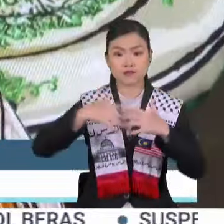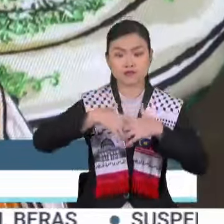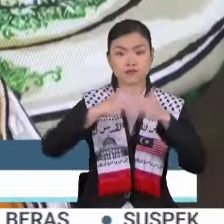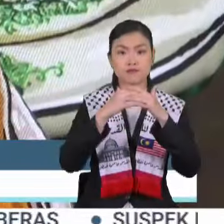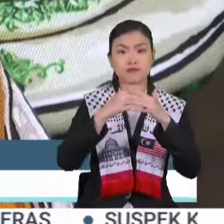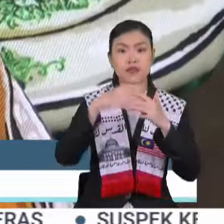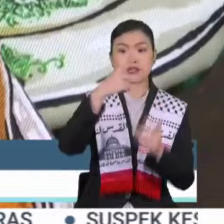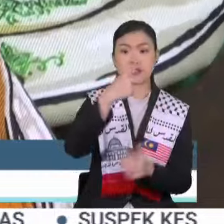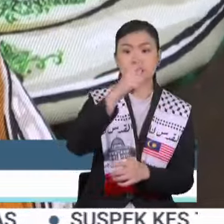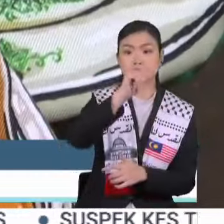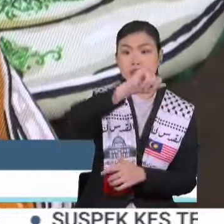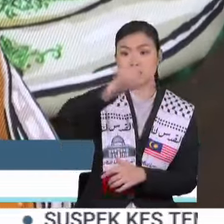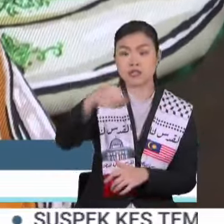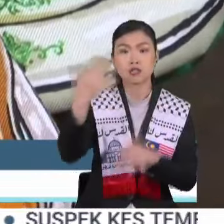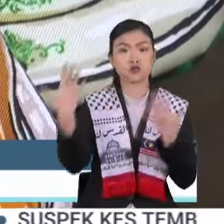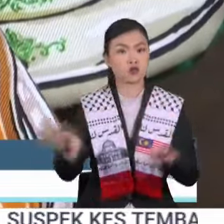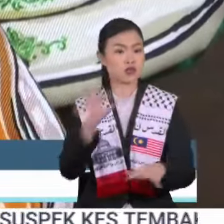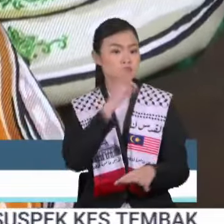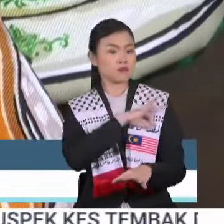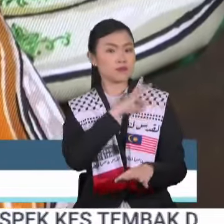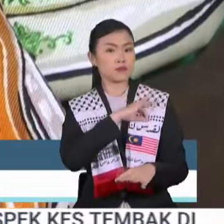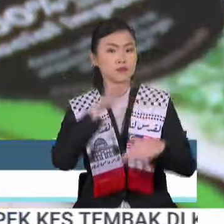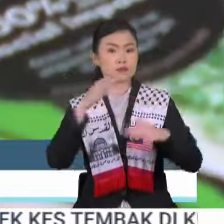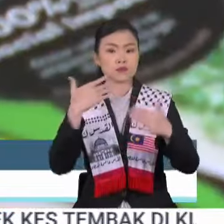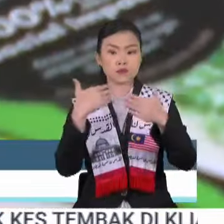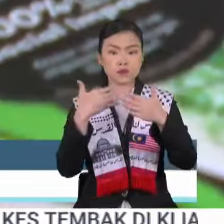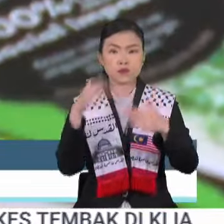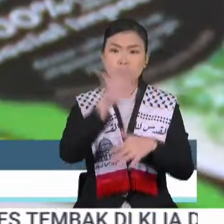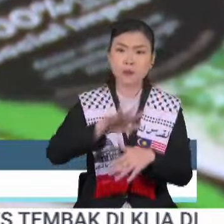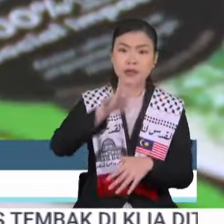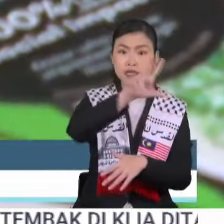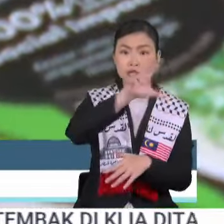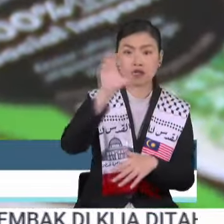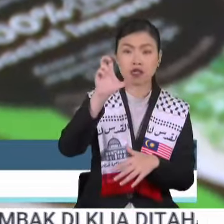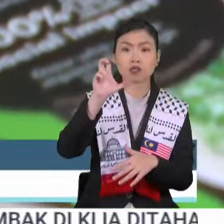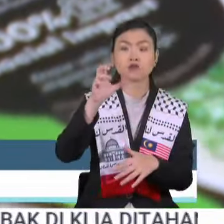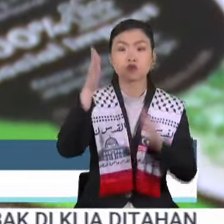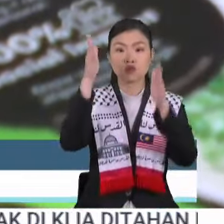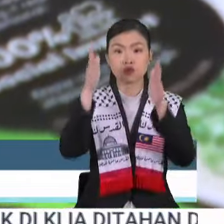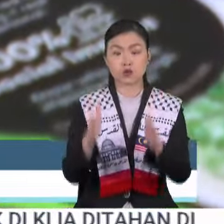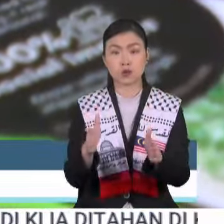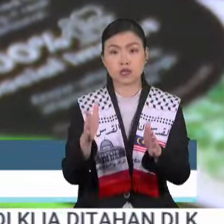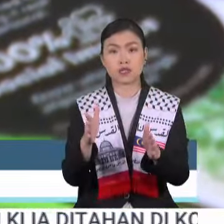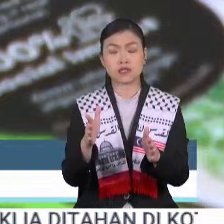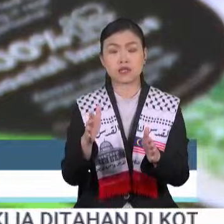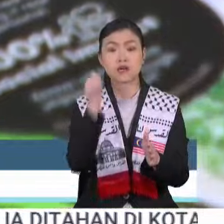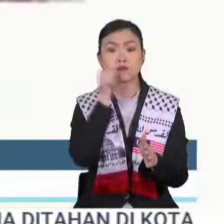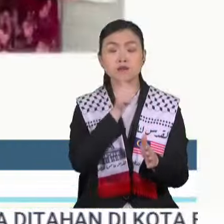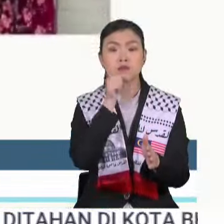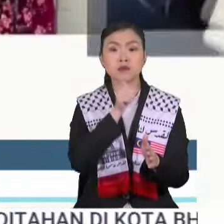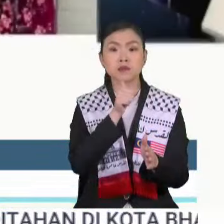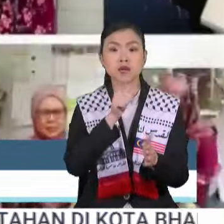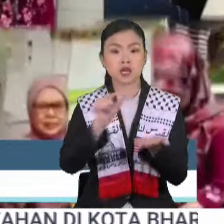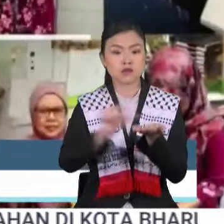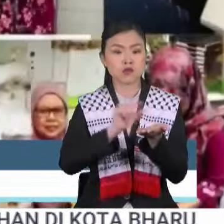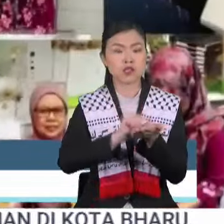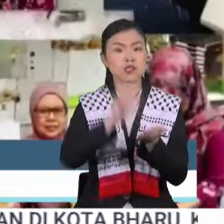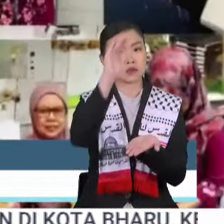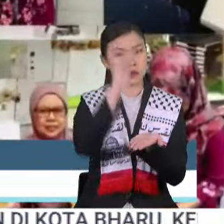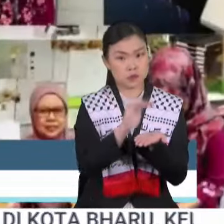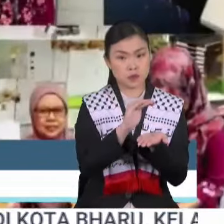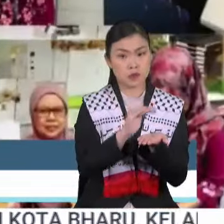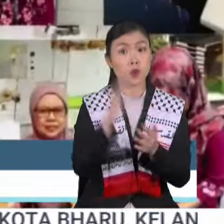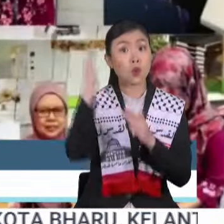KTJ telah memanfaatkan hampir 300 wanita berpendapatan rendah. Pengasasnya berharap inisiatif